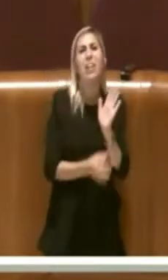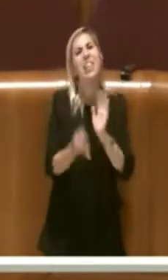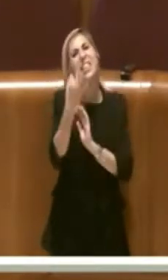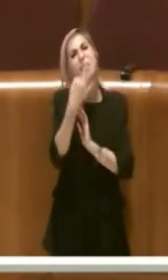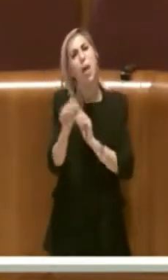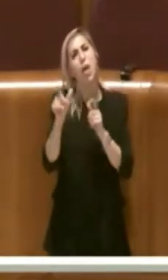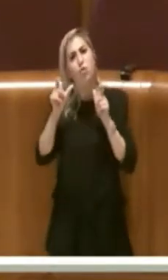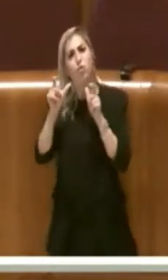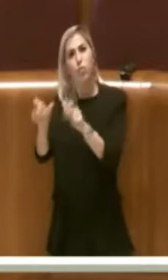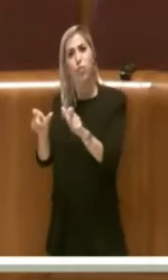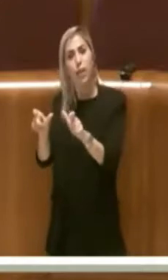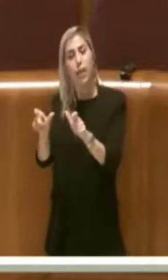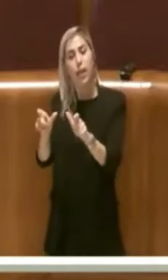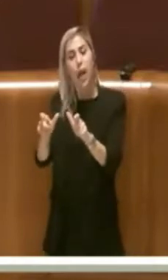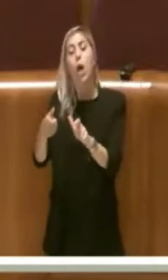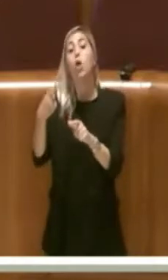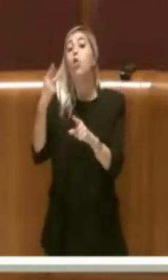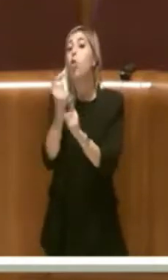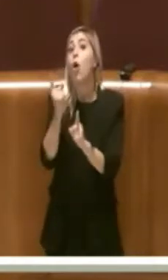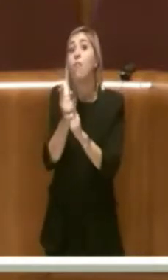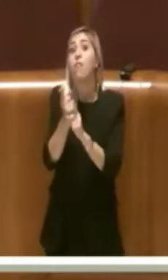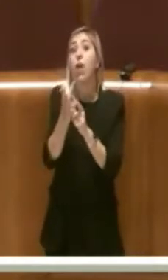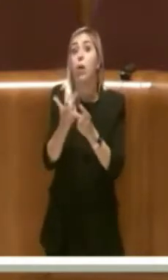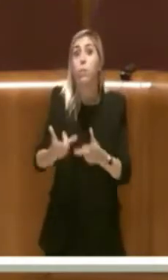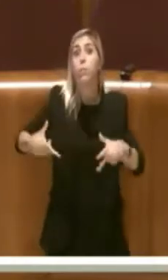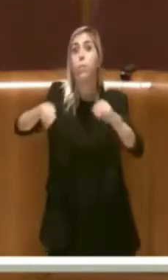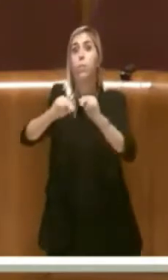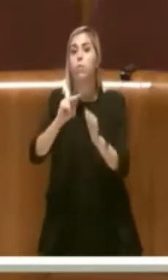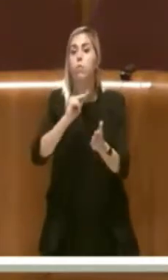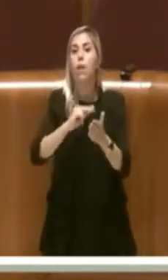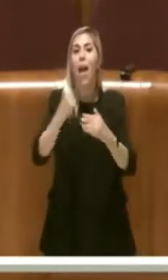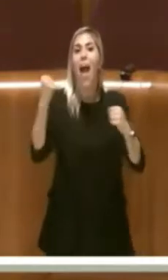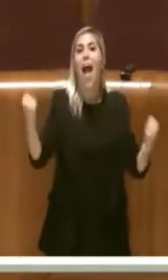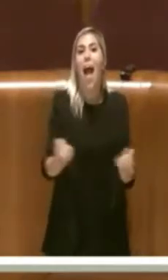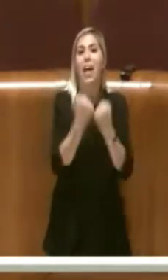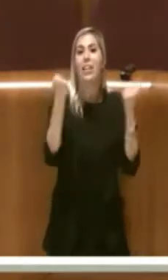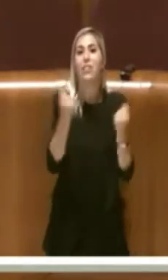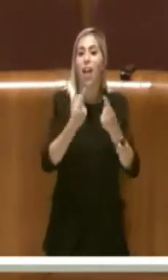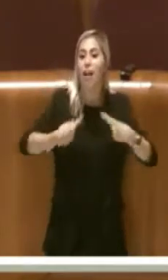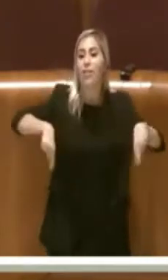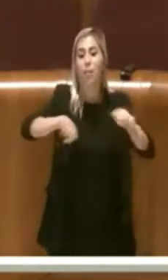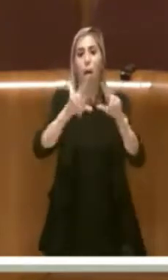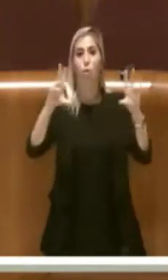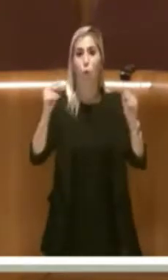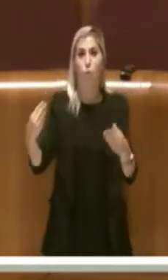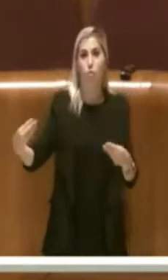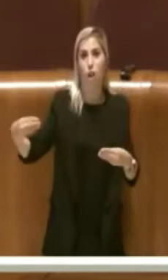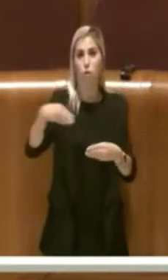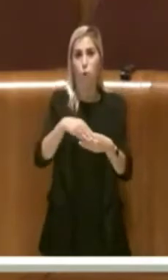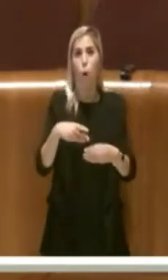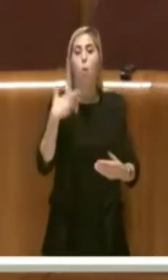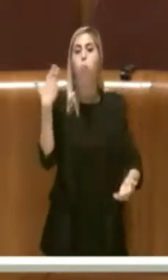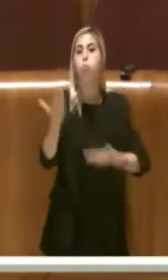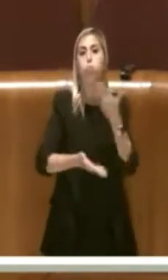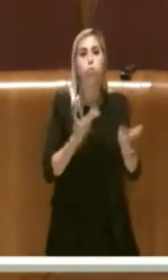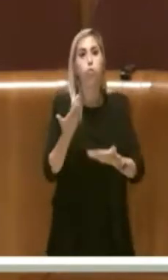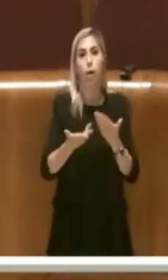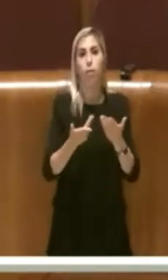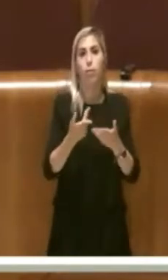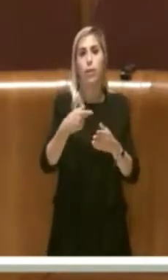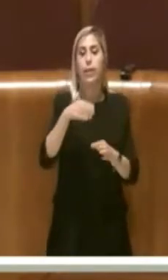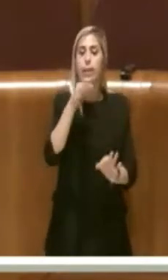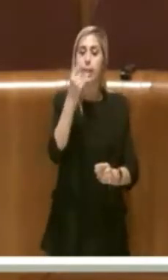specifico che prevedesse una rinnovata disciplina delle attività dell'Assemblea stessa. Procedure d'urgenza in casi